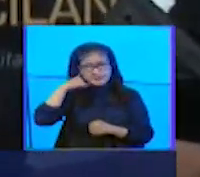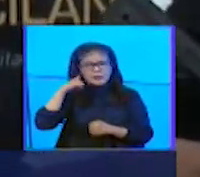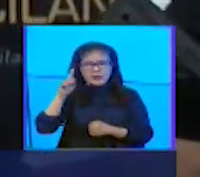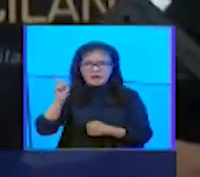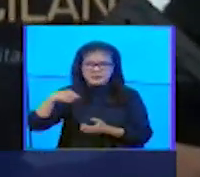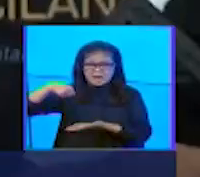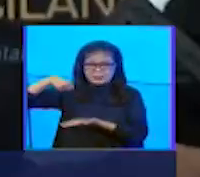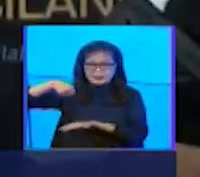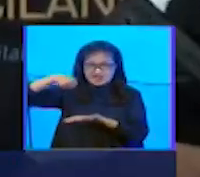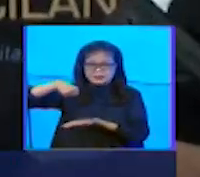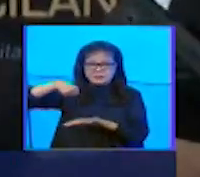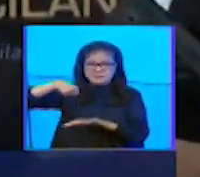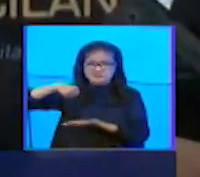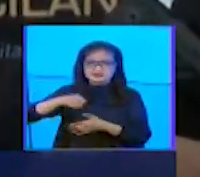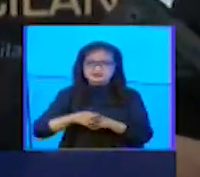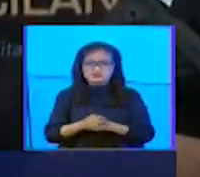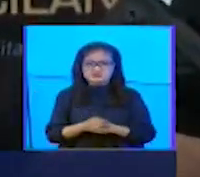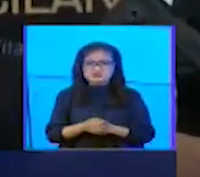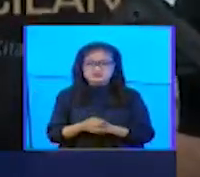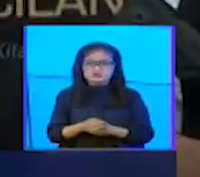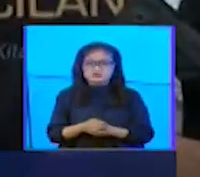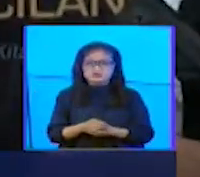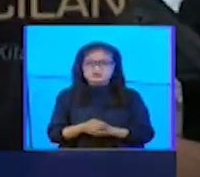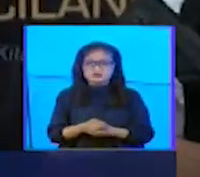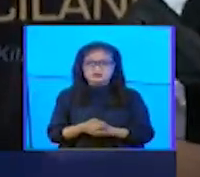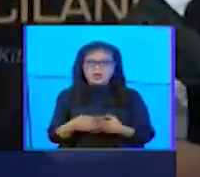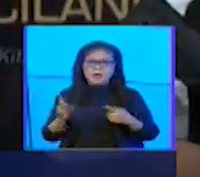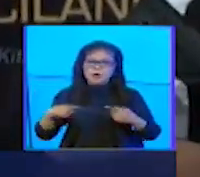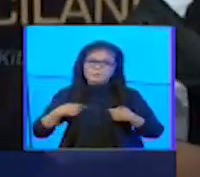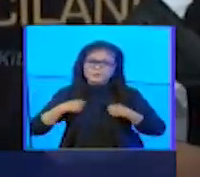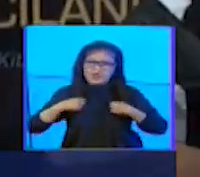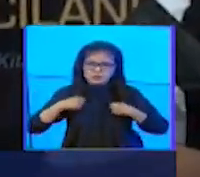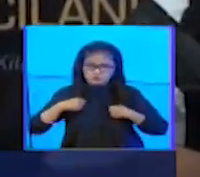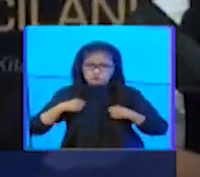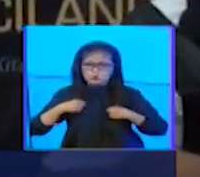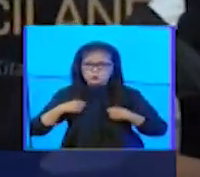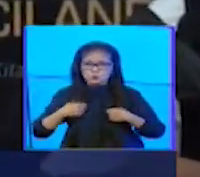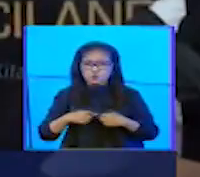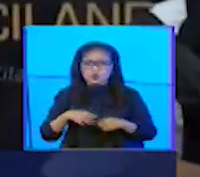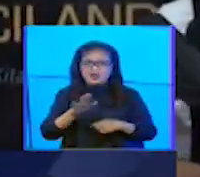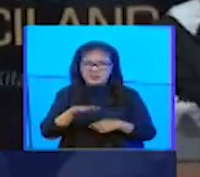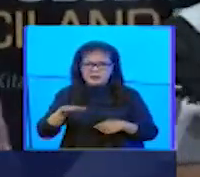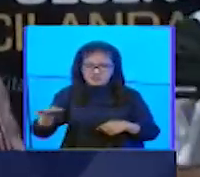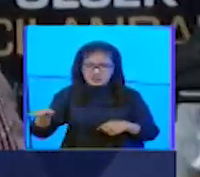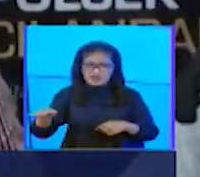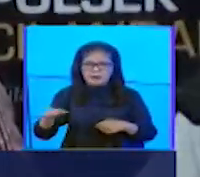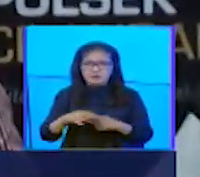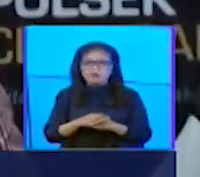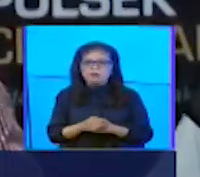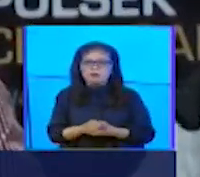ada baju ini banyak jenisnya Sutra saya kacau